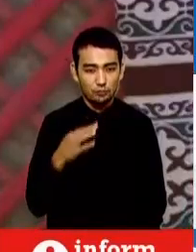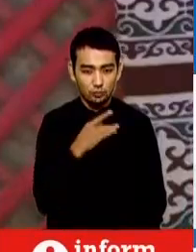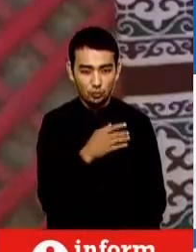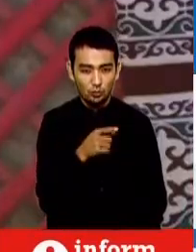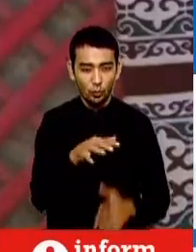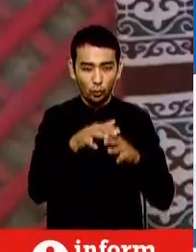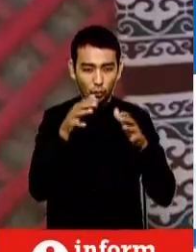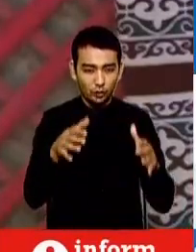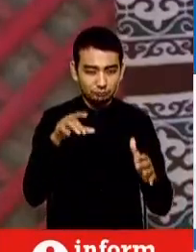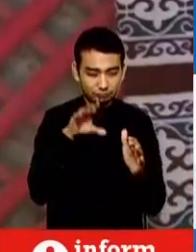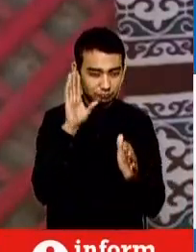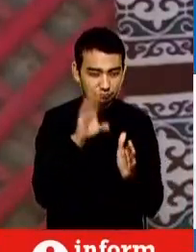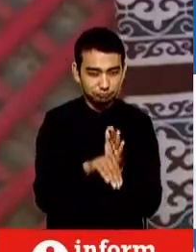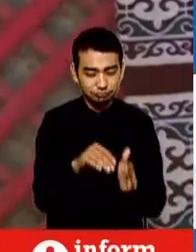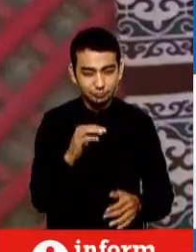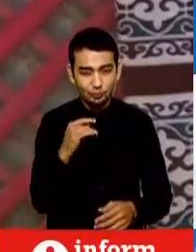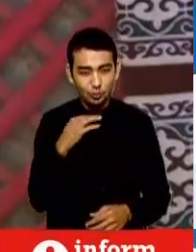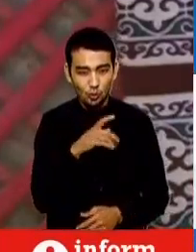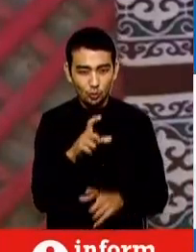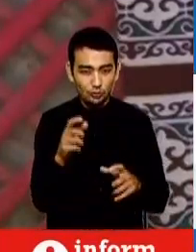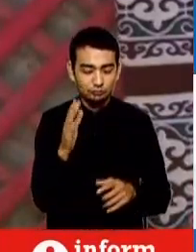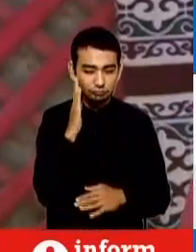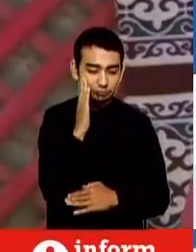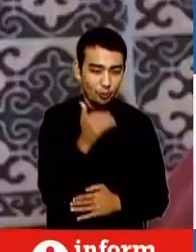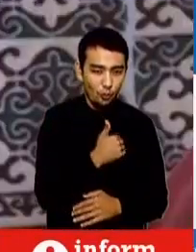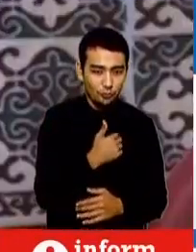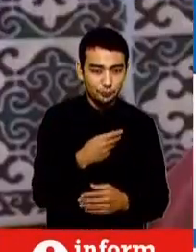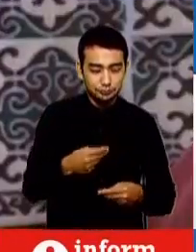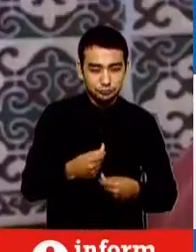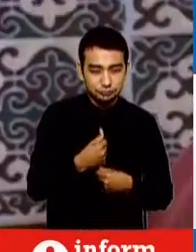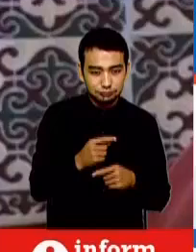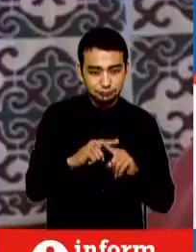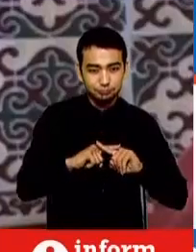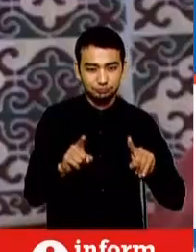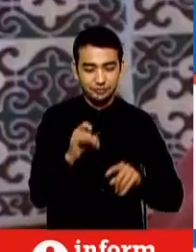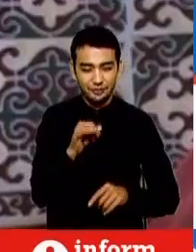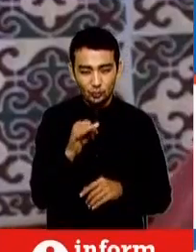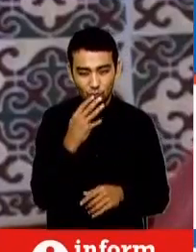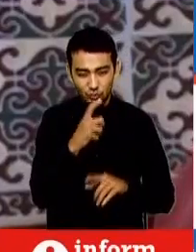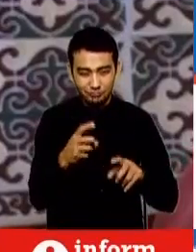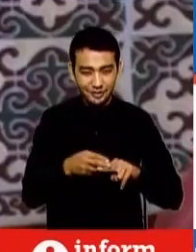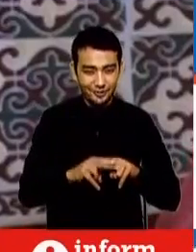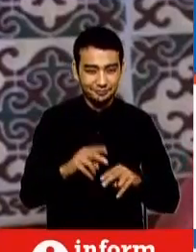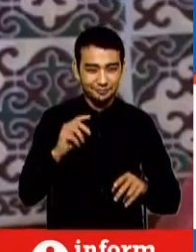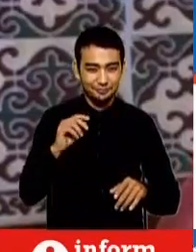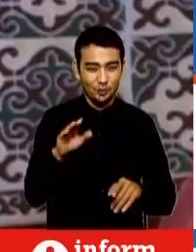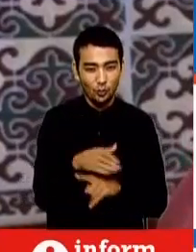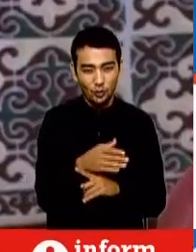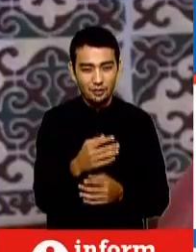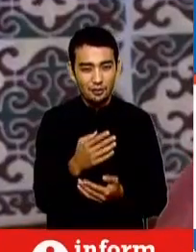в юрте, потому что в юрте особый колорит, особая энергетика. И тем туристам, которые путешествуют там несколько дней